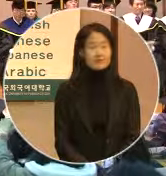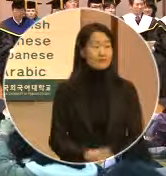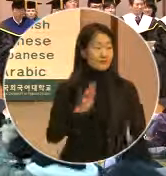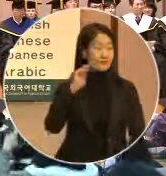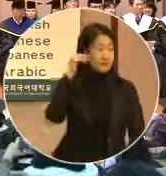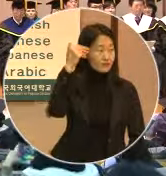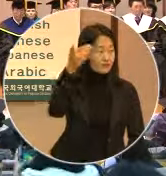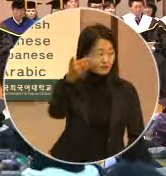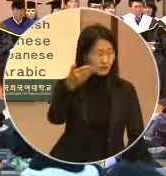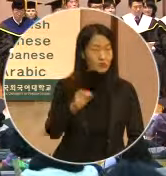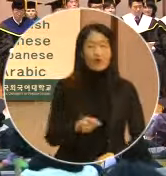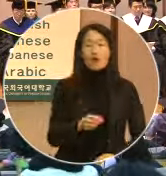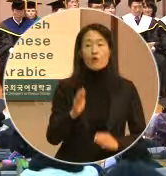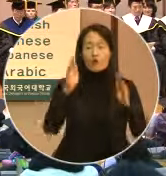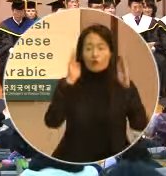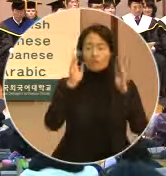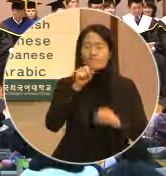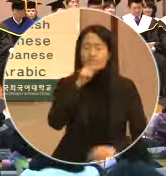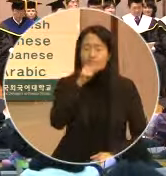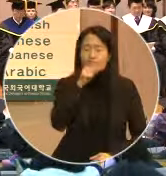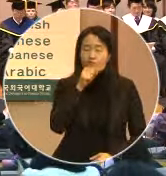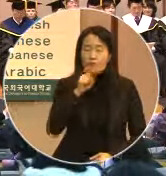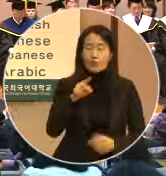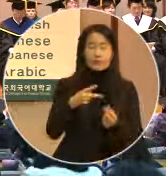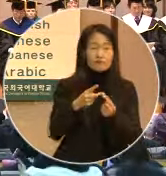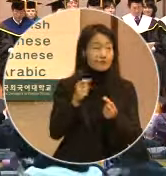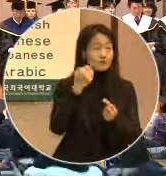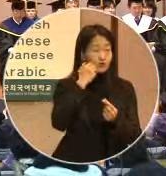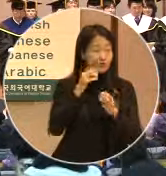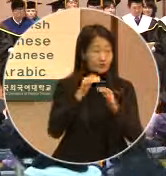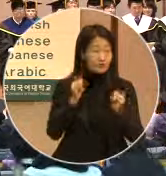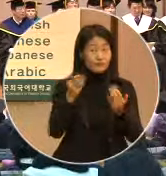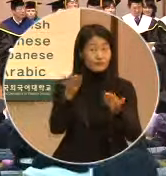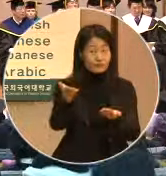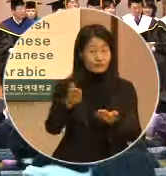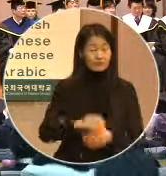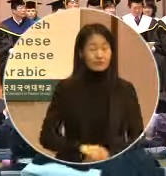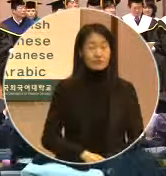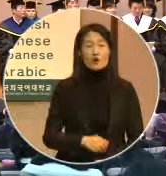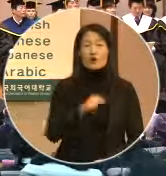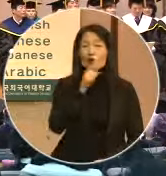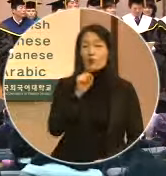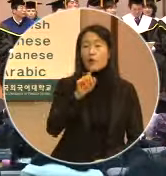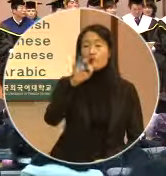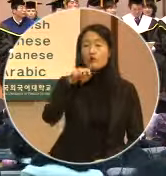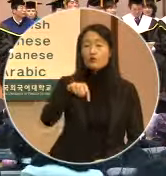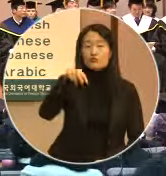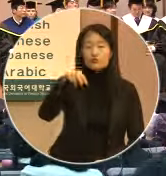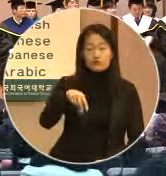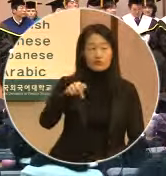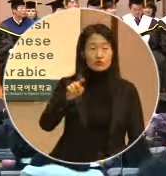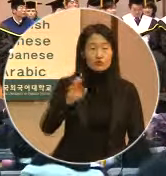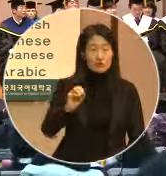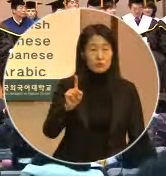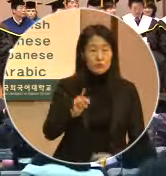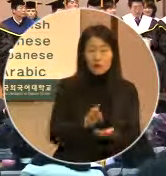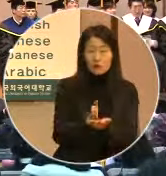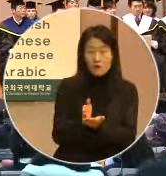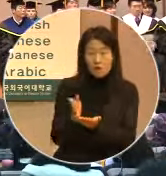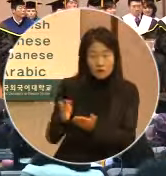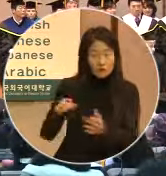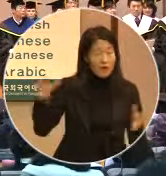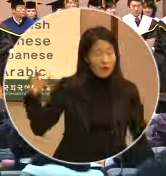이어서 학업성적 우수상을 시상하겠습니다. 학업성적 우수상은 각 학부에서